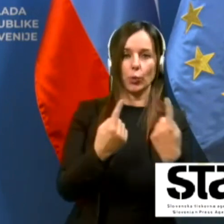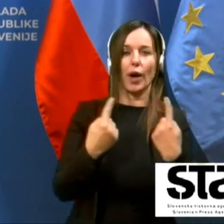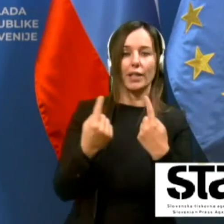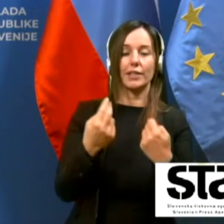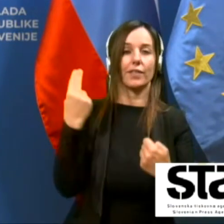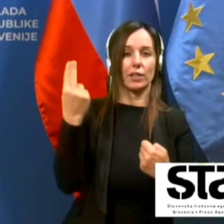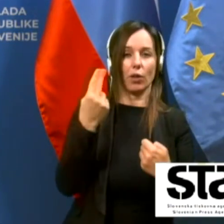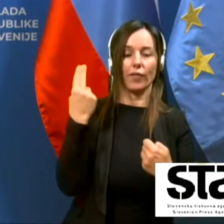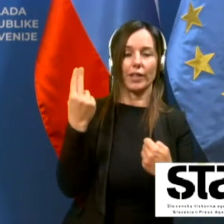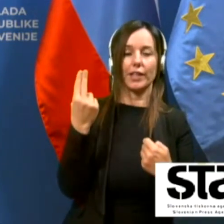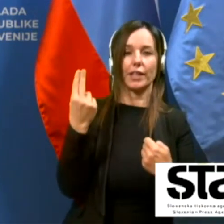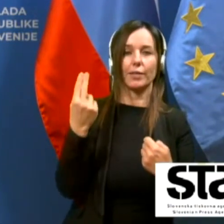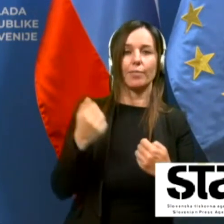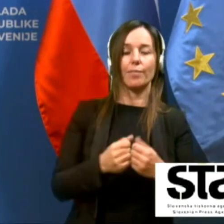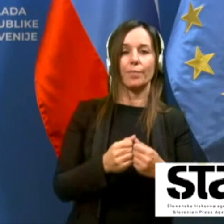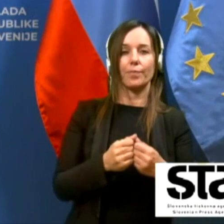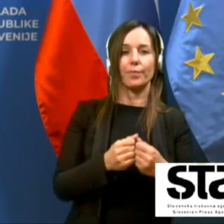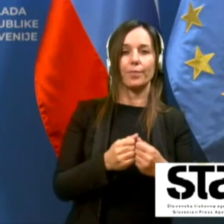po Sloveniji.